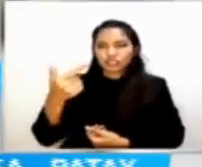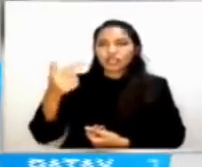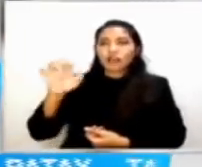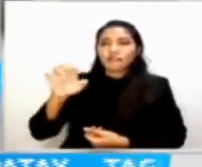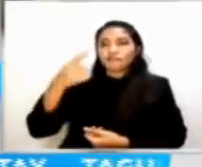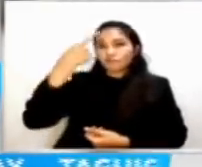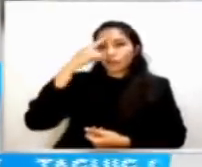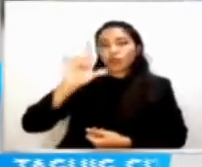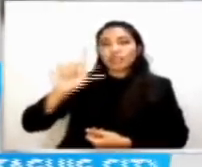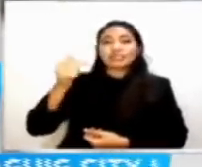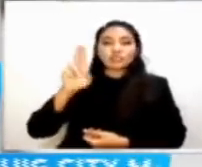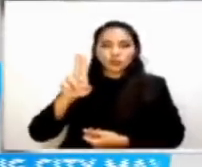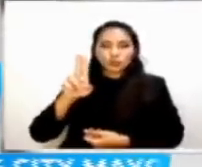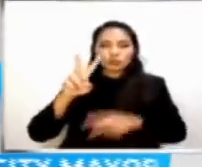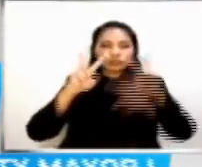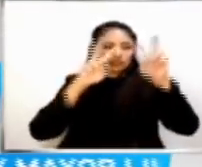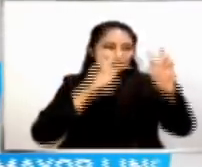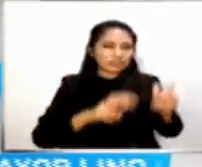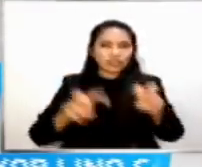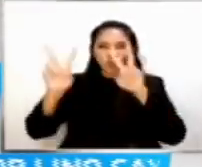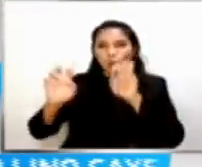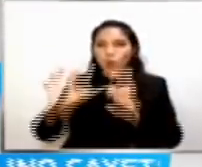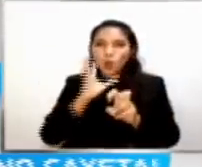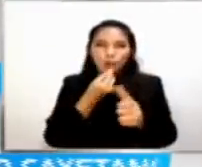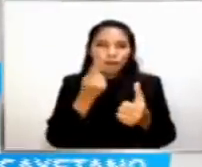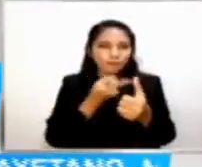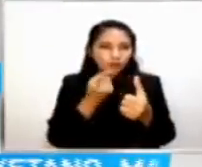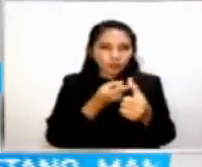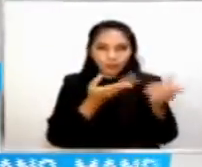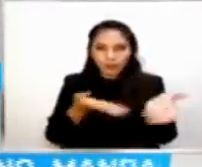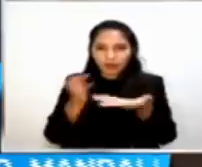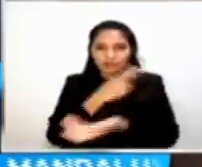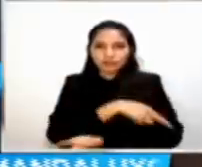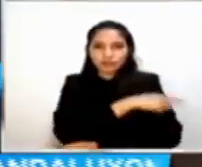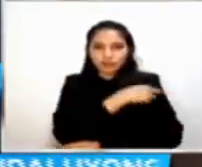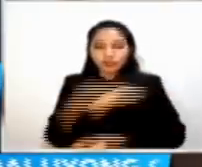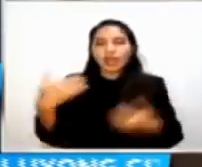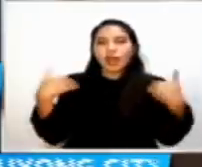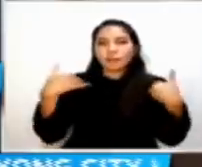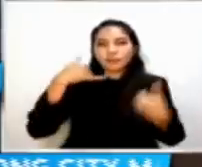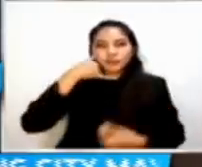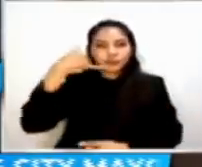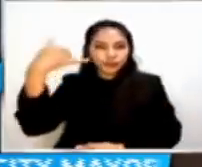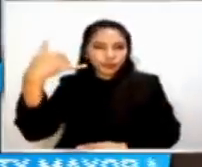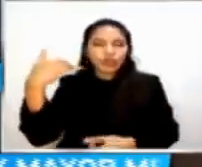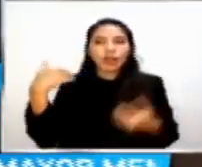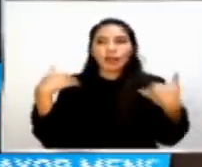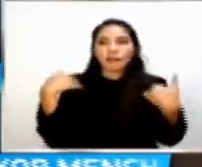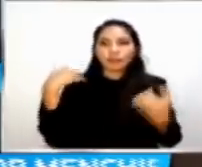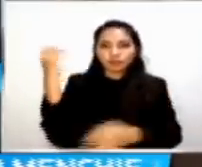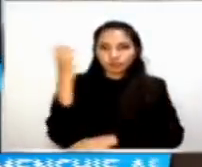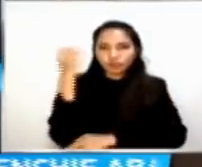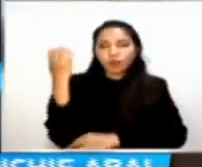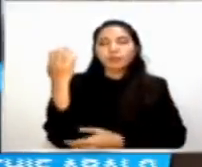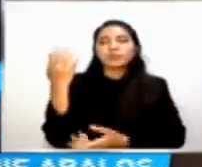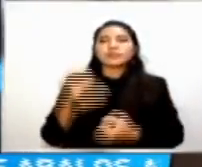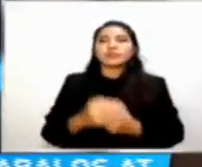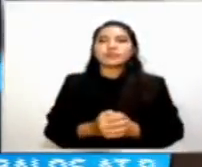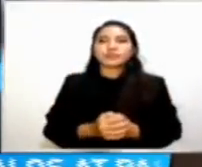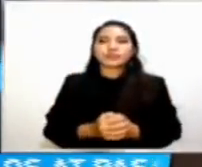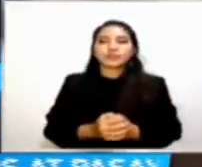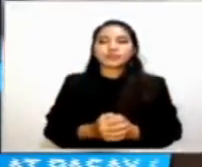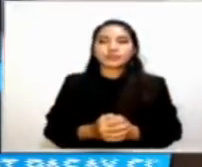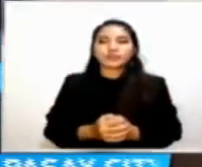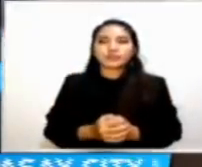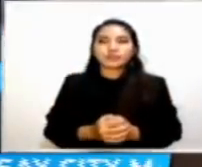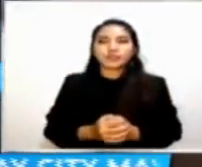facility. Magkakaroon daw ng hotline na pwedeng tawagan at ambulansya. And we will start to extract them, no, from the hospitals